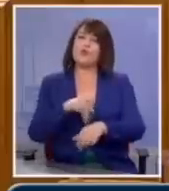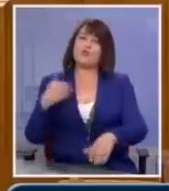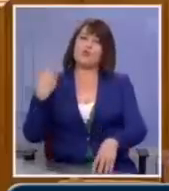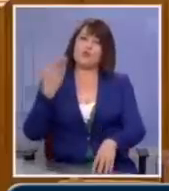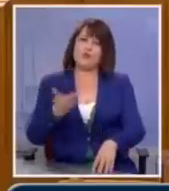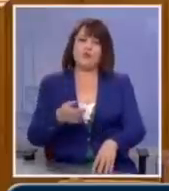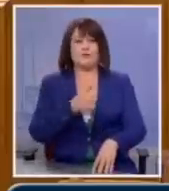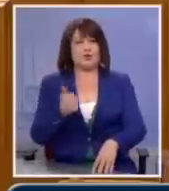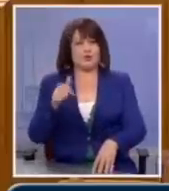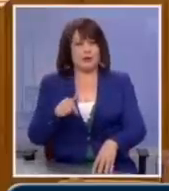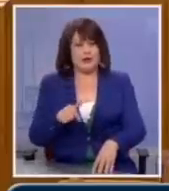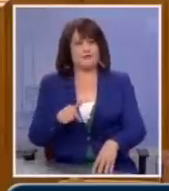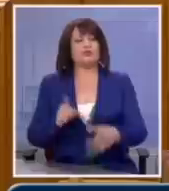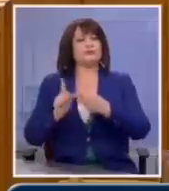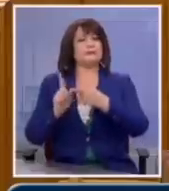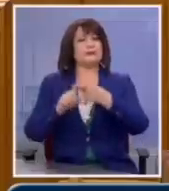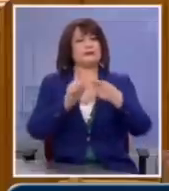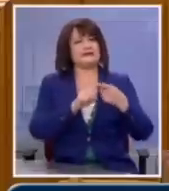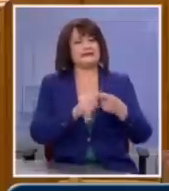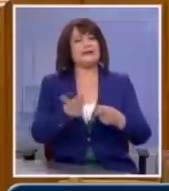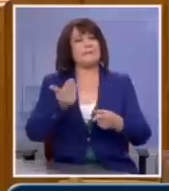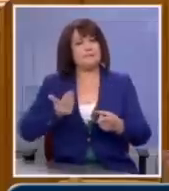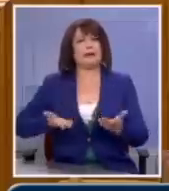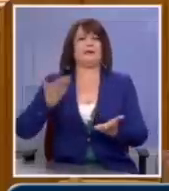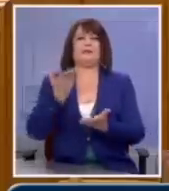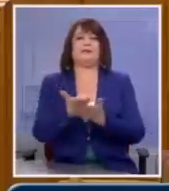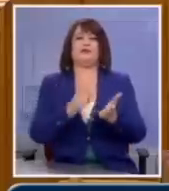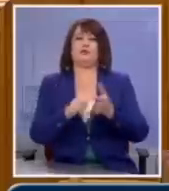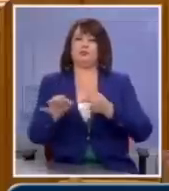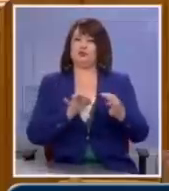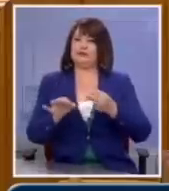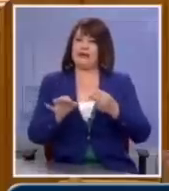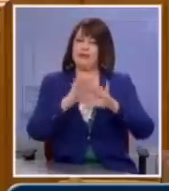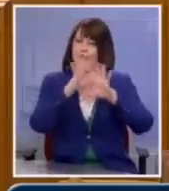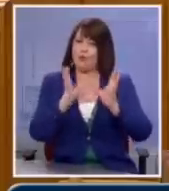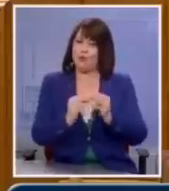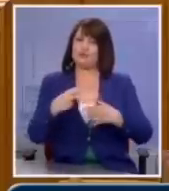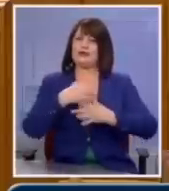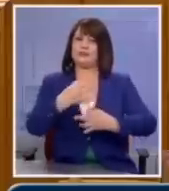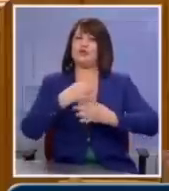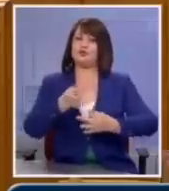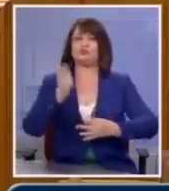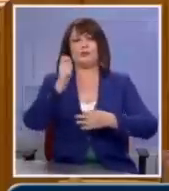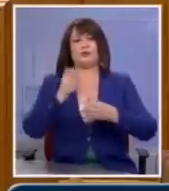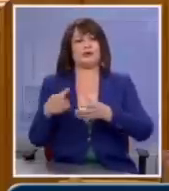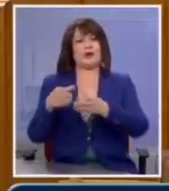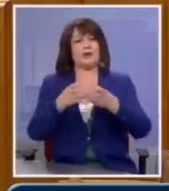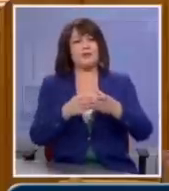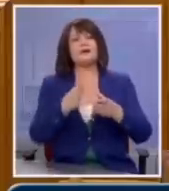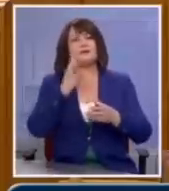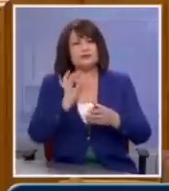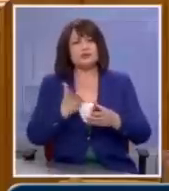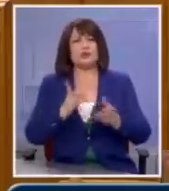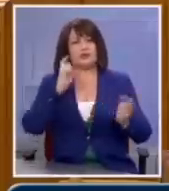αυτό, αλλά κάναμε και συναντήσεις πριν καταθέσουμε το νομοσχέδιο με όλους τους εκπροσώπους των κομμάτων, ακριβώς για